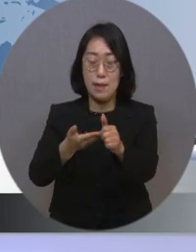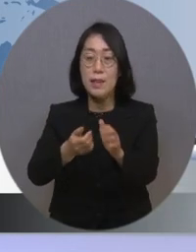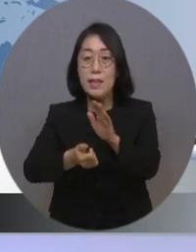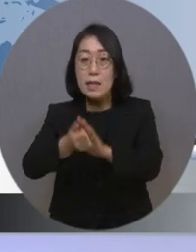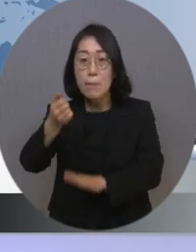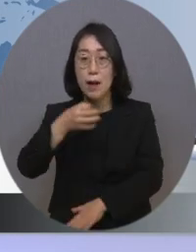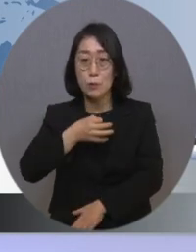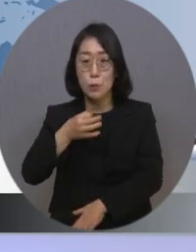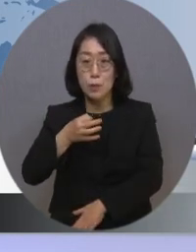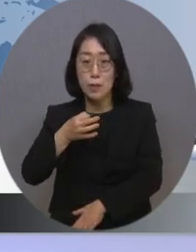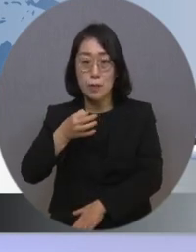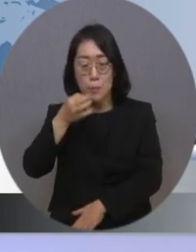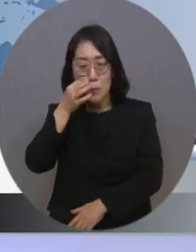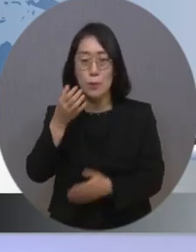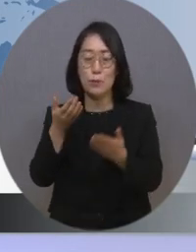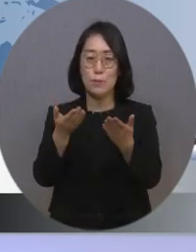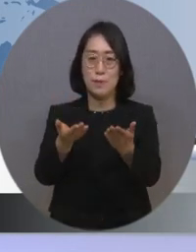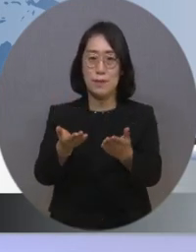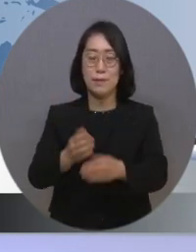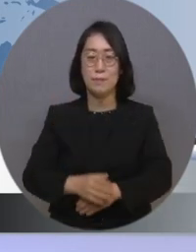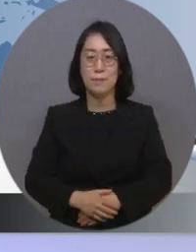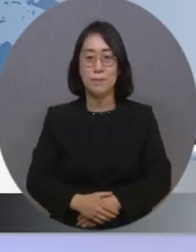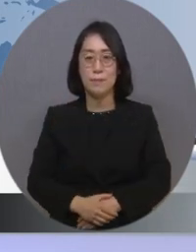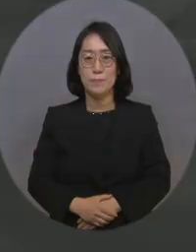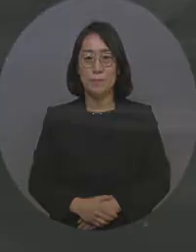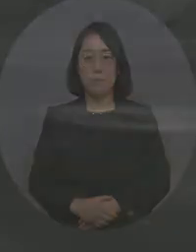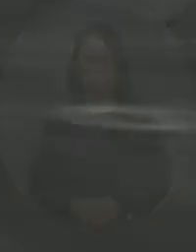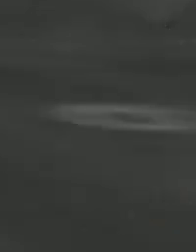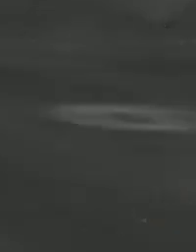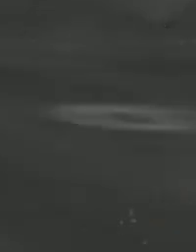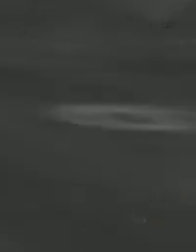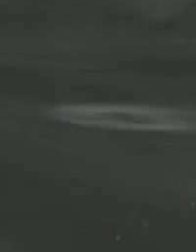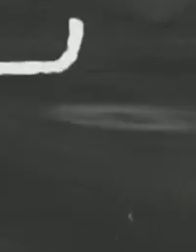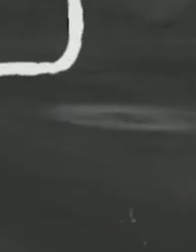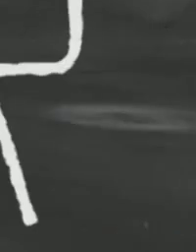희망의 목소리를 복지TV가 만나봤습니다.